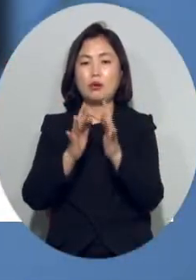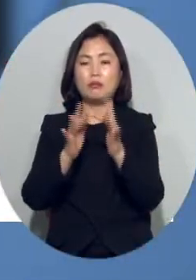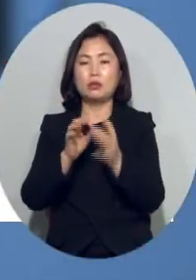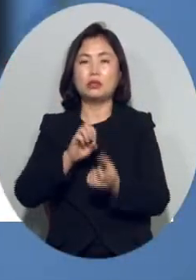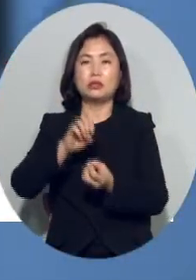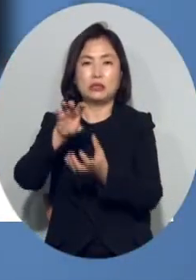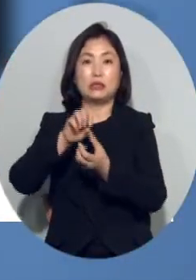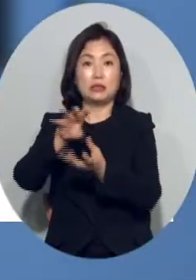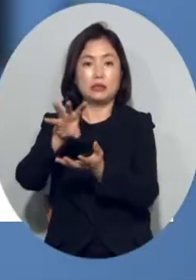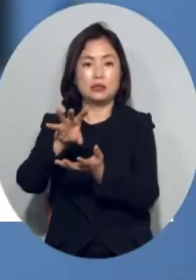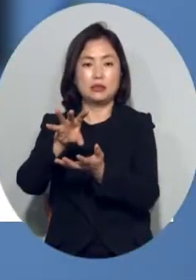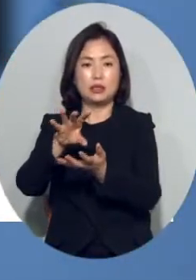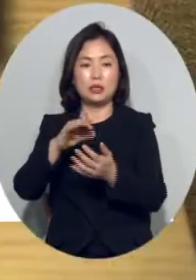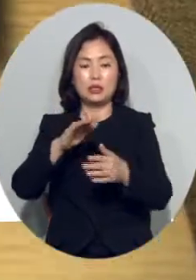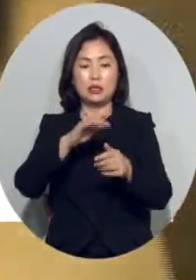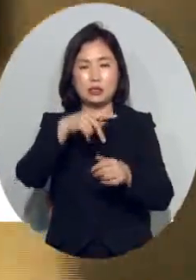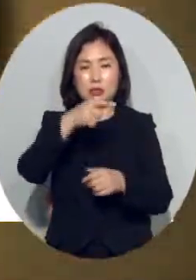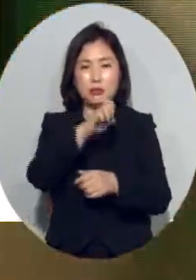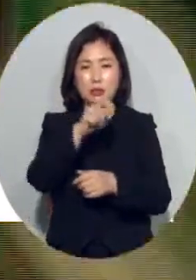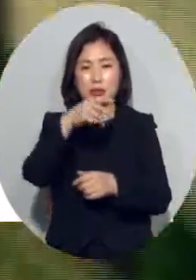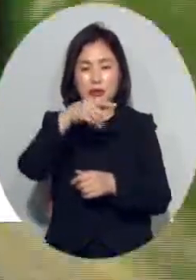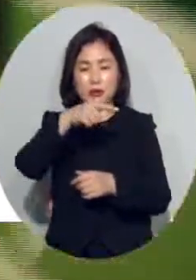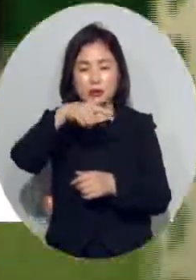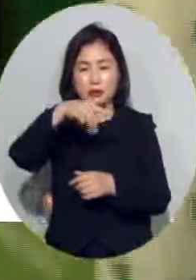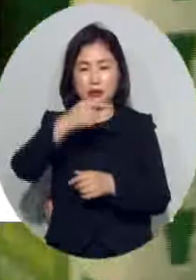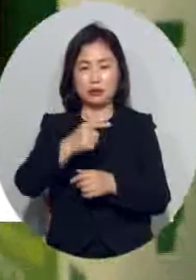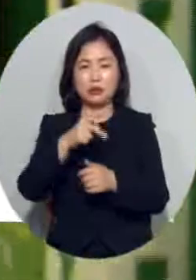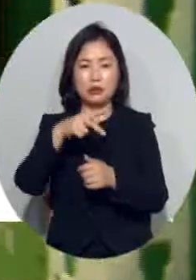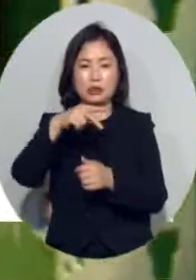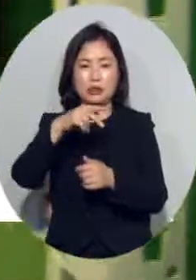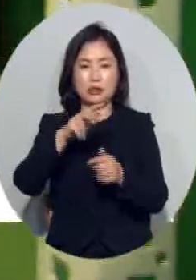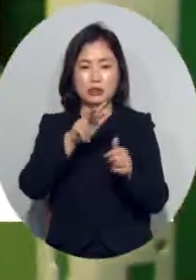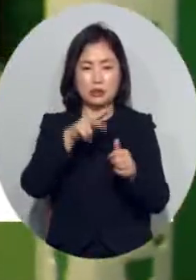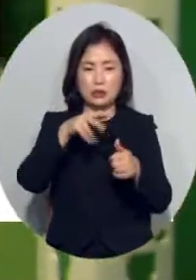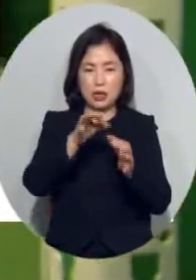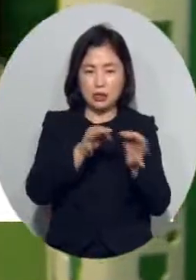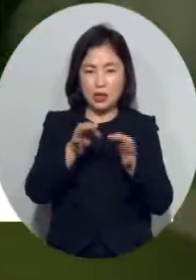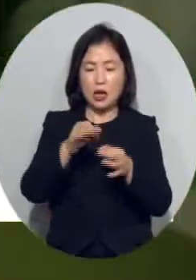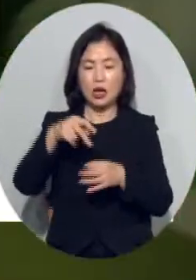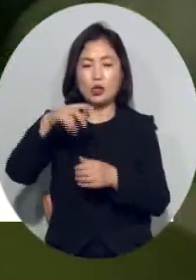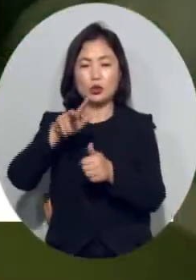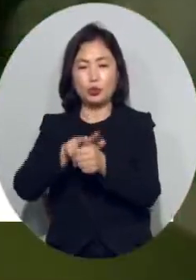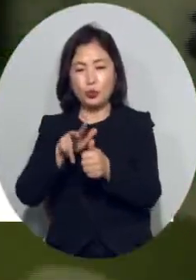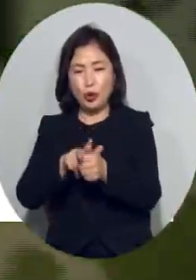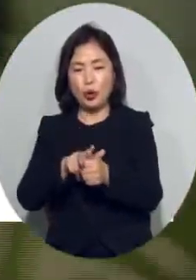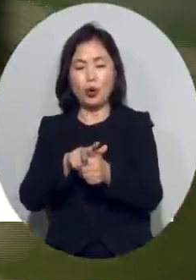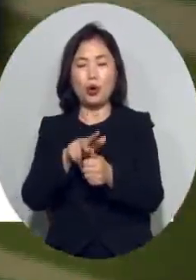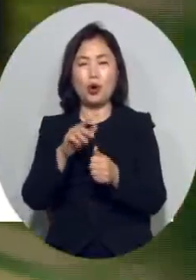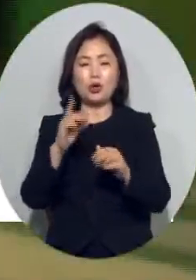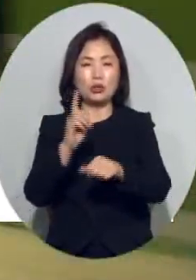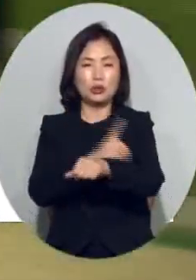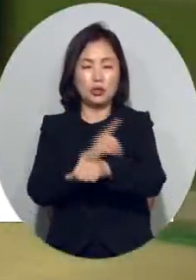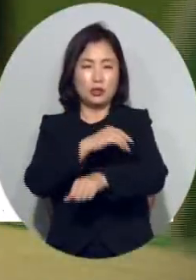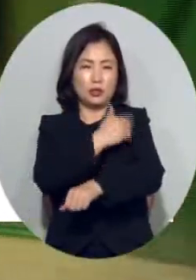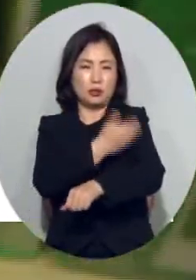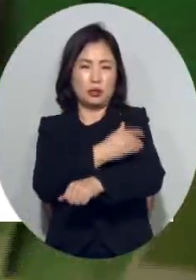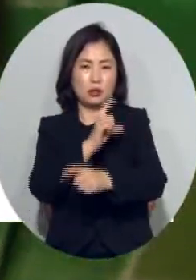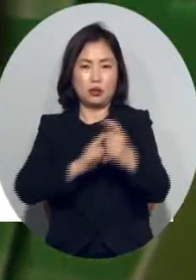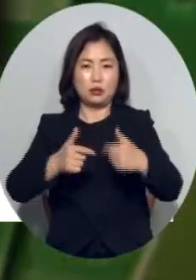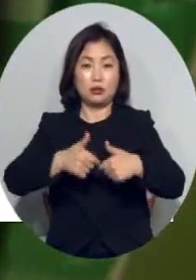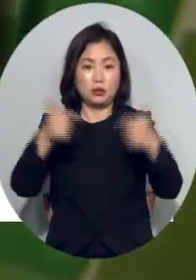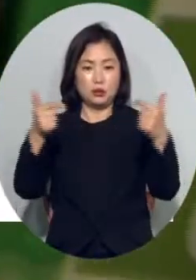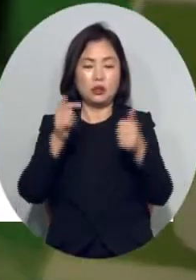배송 시스템과 스마트 상가, 스마트 슈퍼 등 소상공인의 디지털 스마트 역량을 획기적으로 강화하는